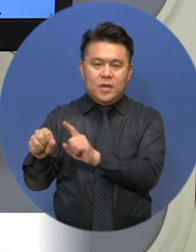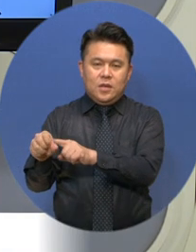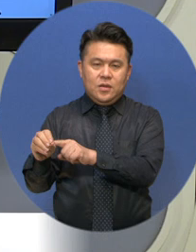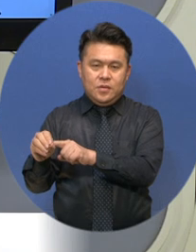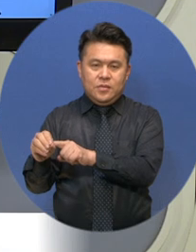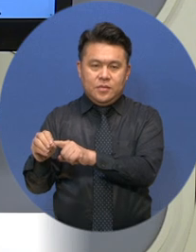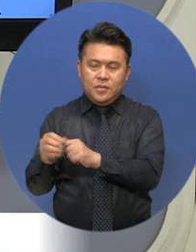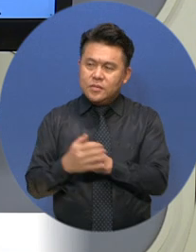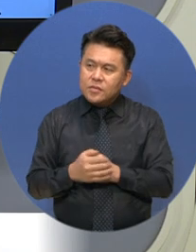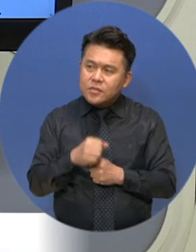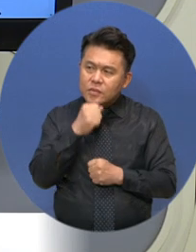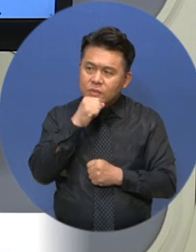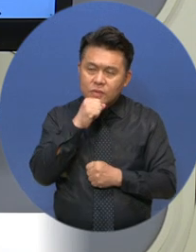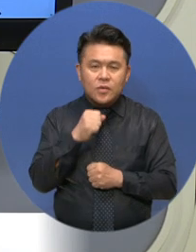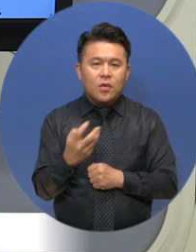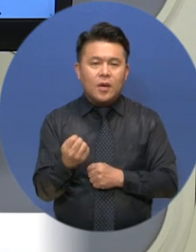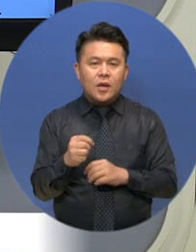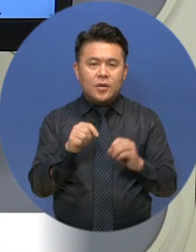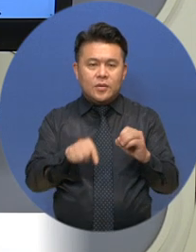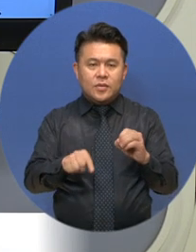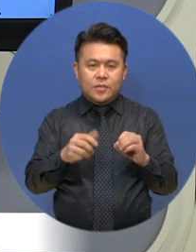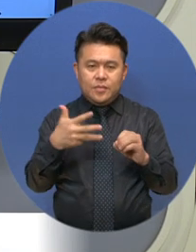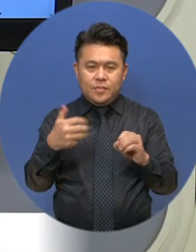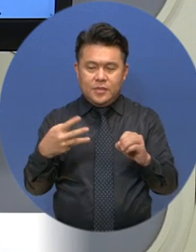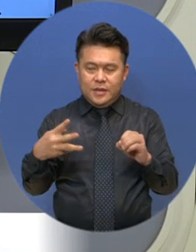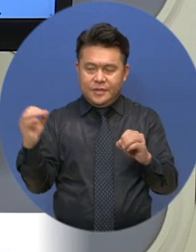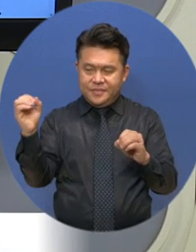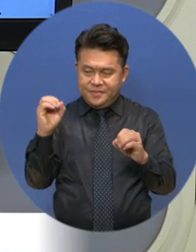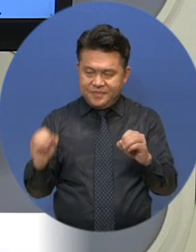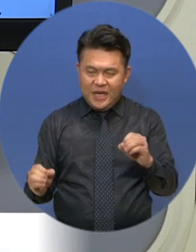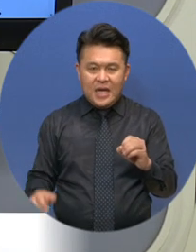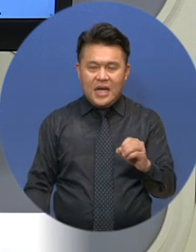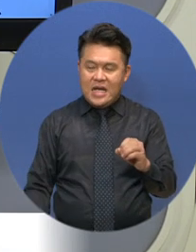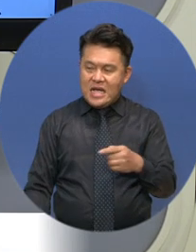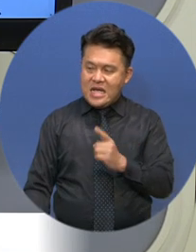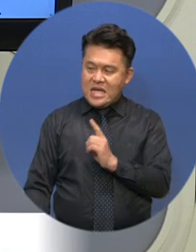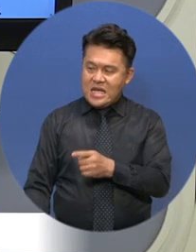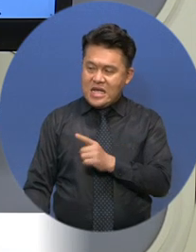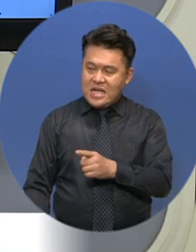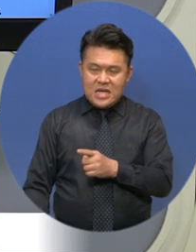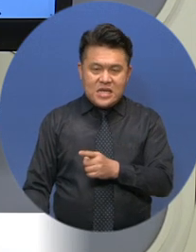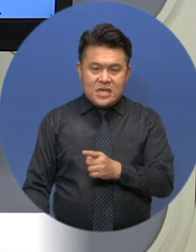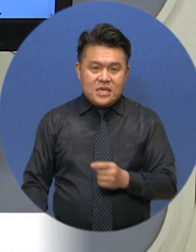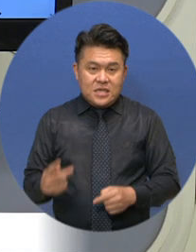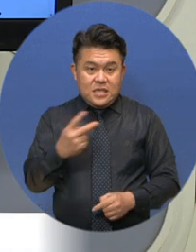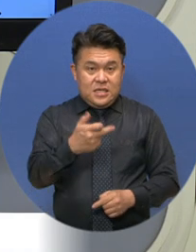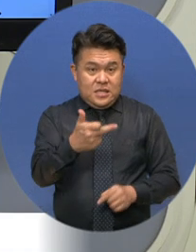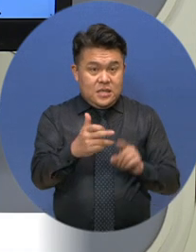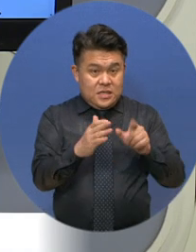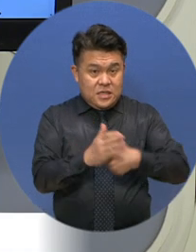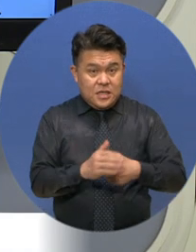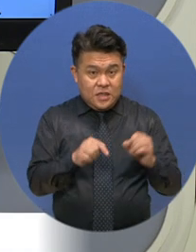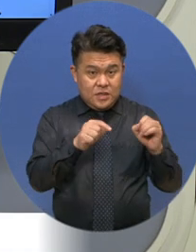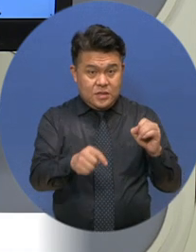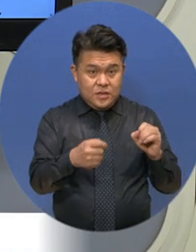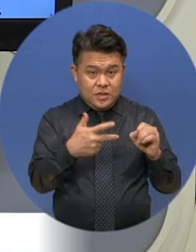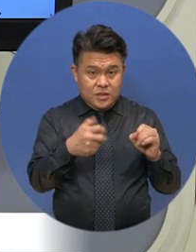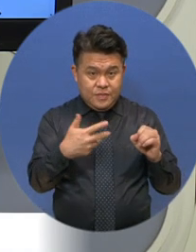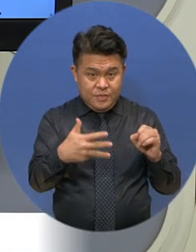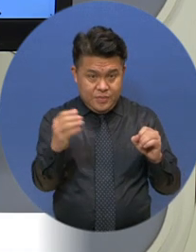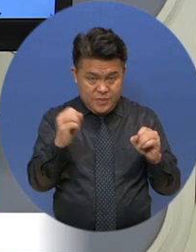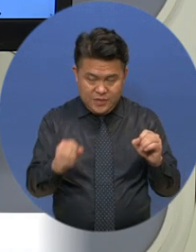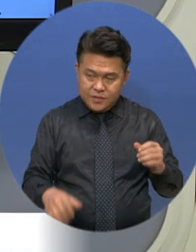사용해 구매 실적이 0.83% 에 그쳤습니다 2017년에는 0.78%